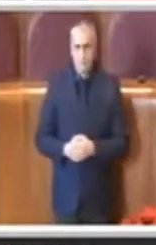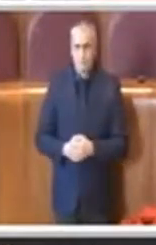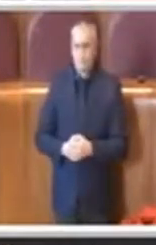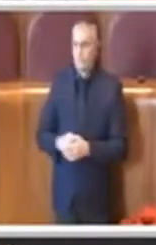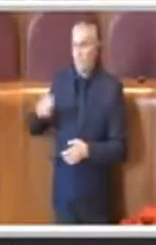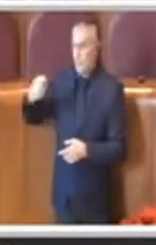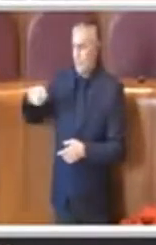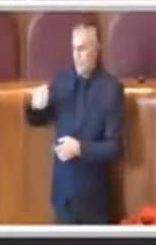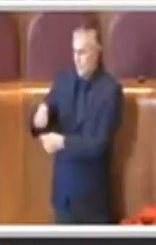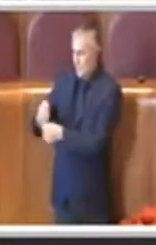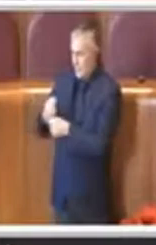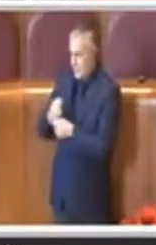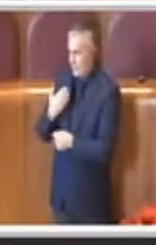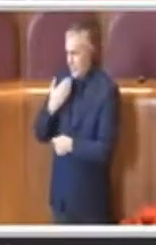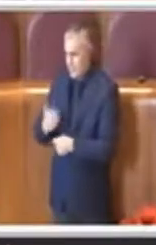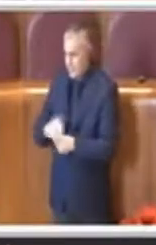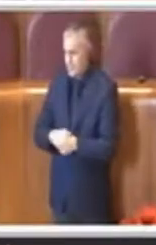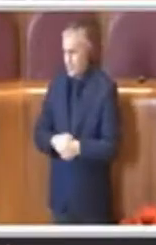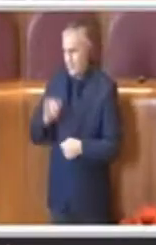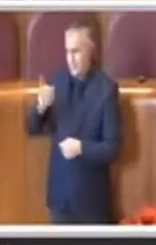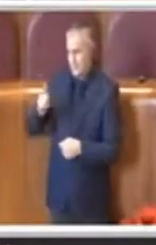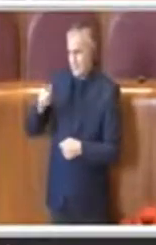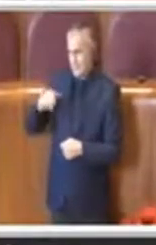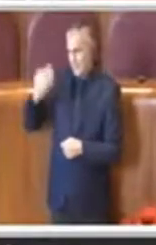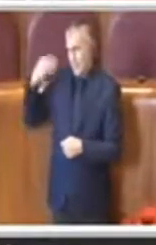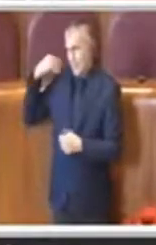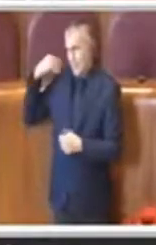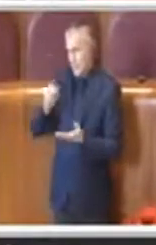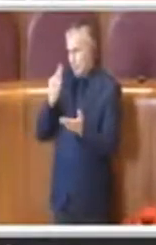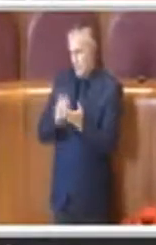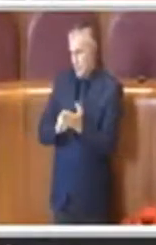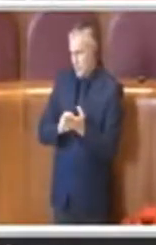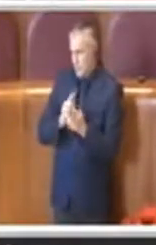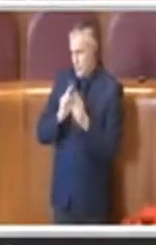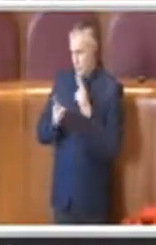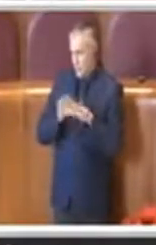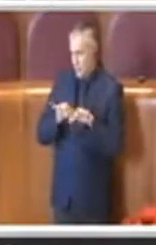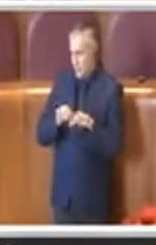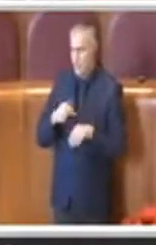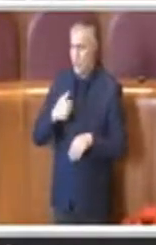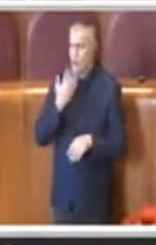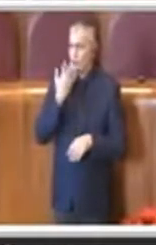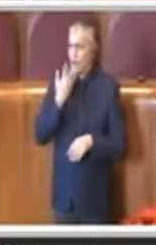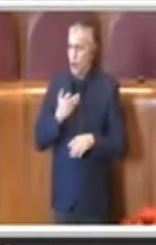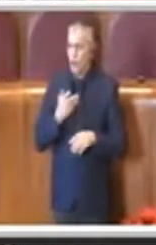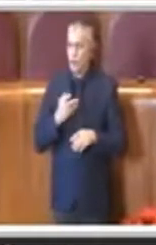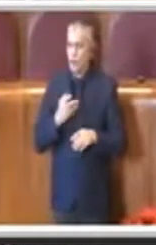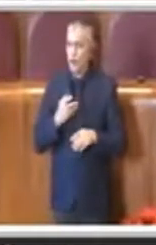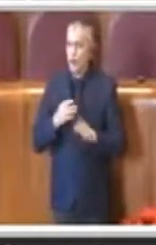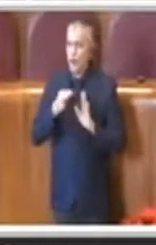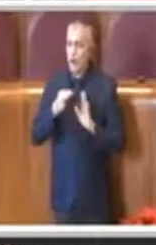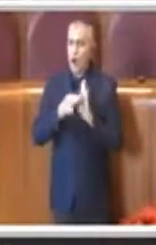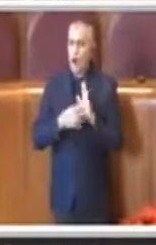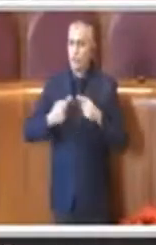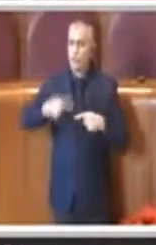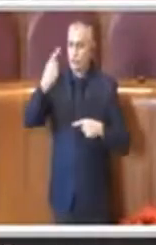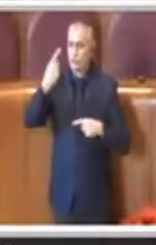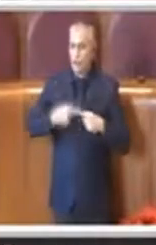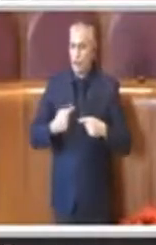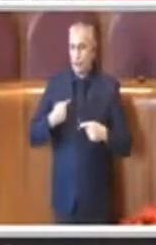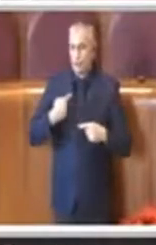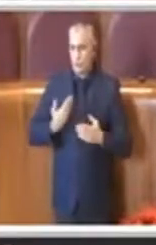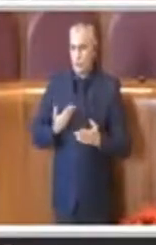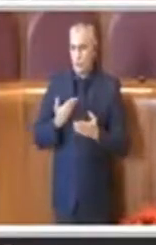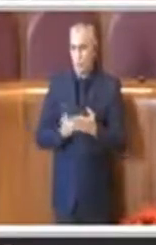Grazie Presidente. Allora sì, mi ero segnata. In realtà volevo intervenire sull'ordine del giorno che ovviamente ho presentato,